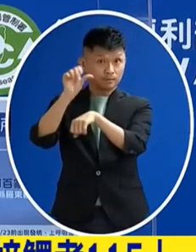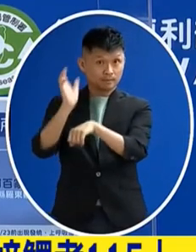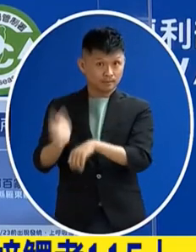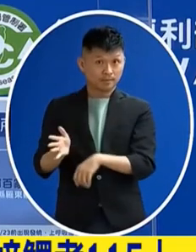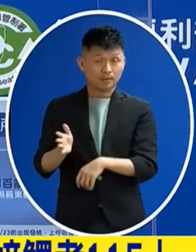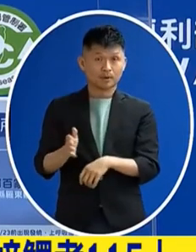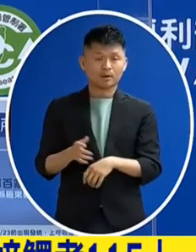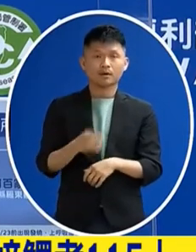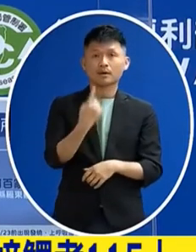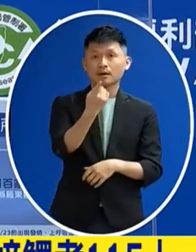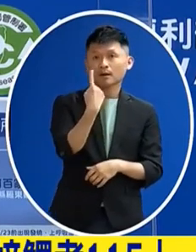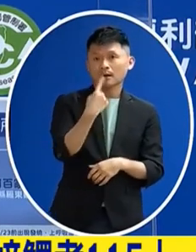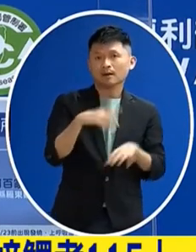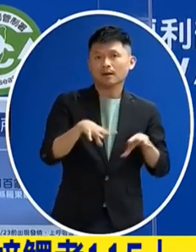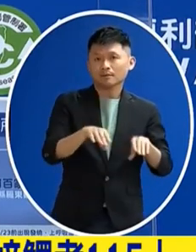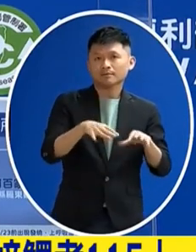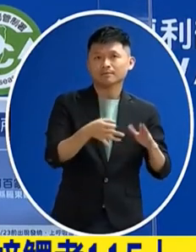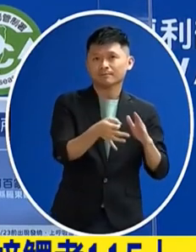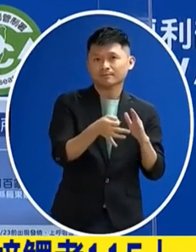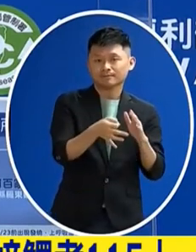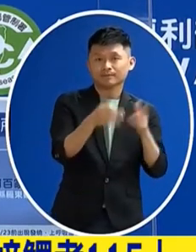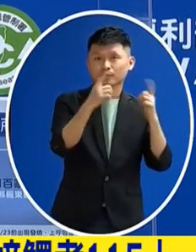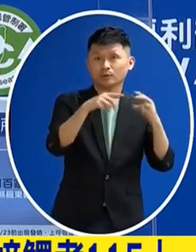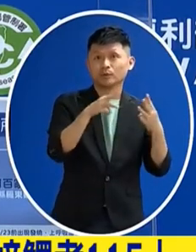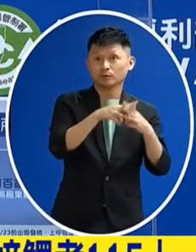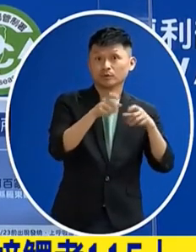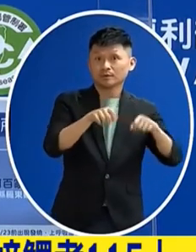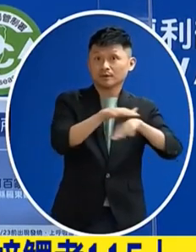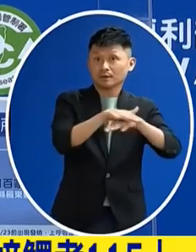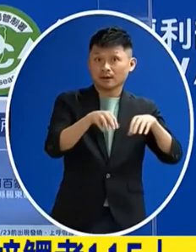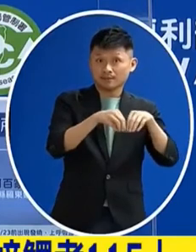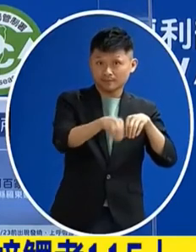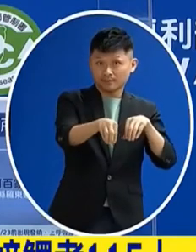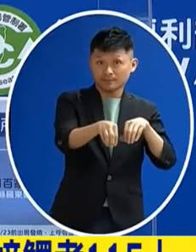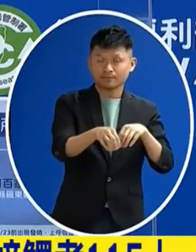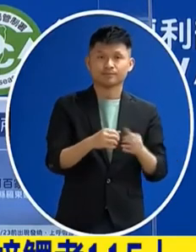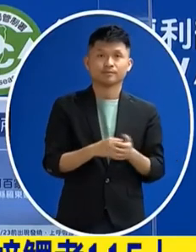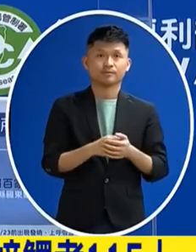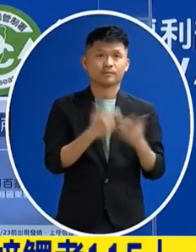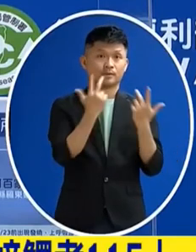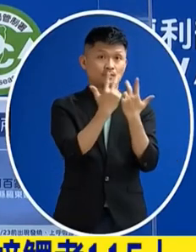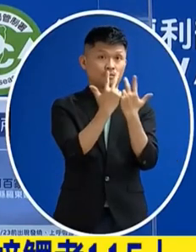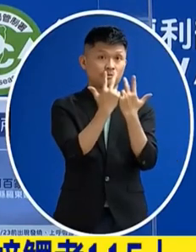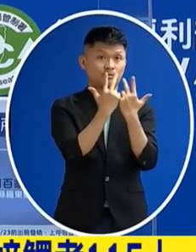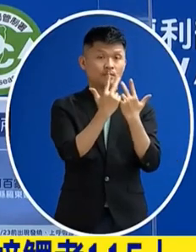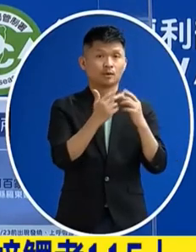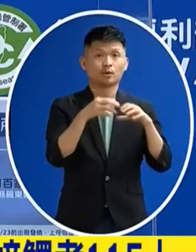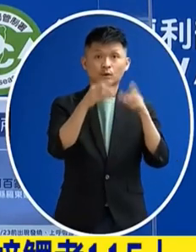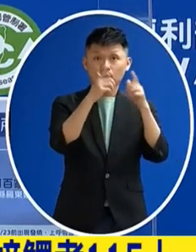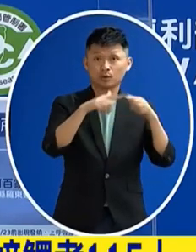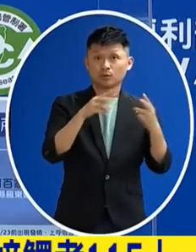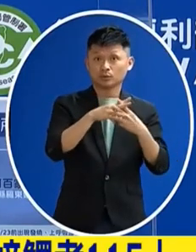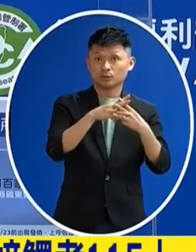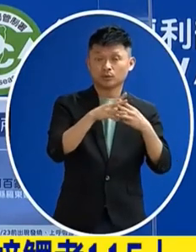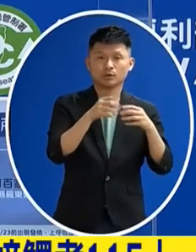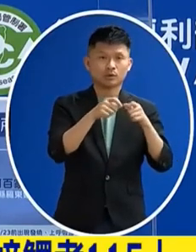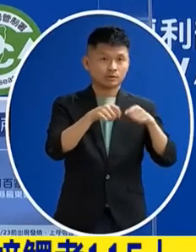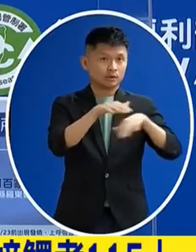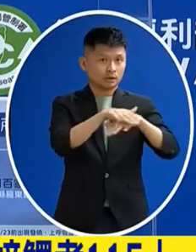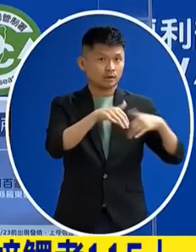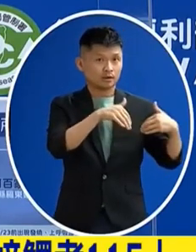下午4点到5点半哈，在来按摩泸州长安店哈，新北市泸州区长安街